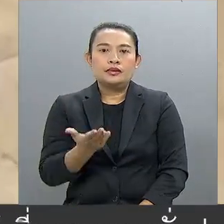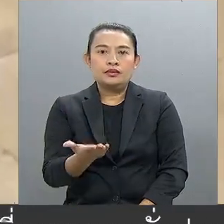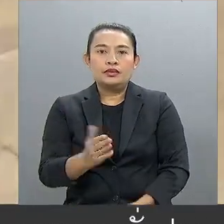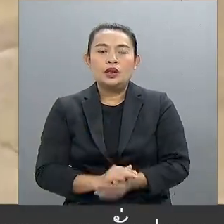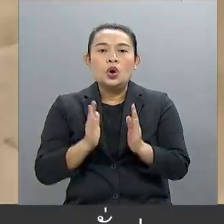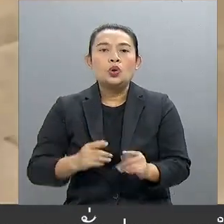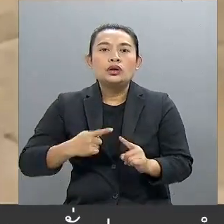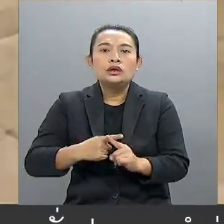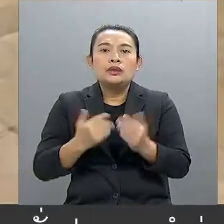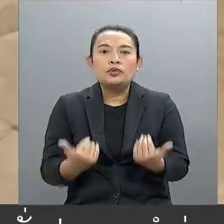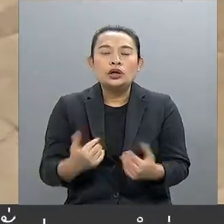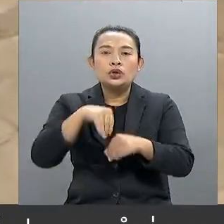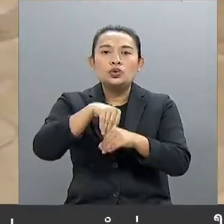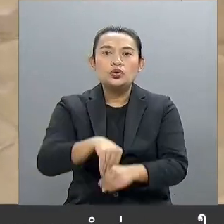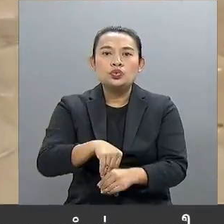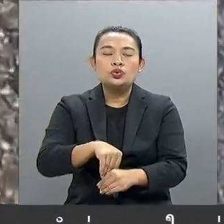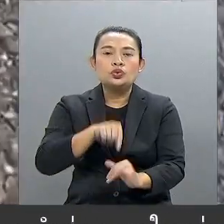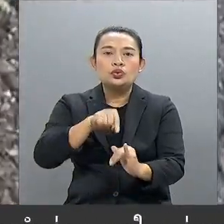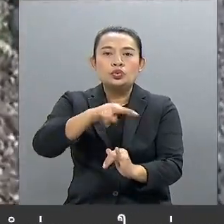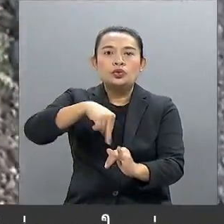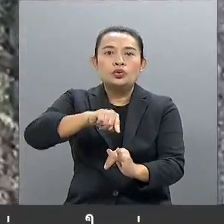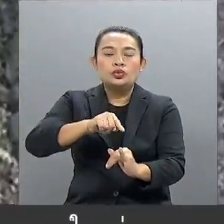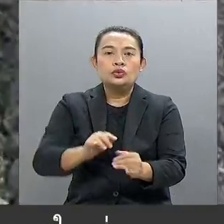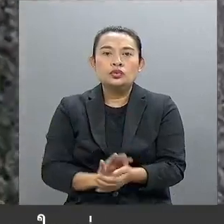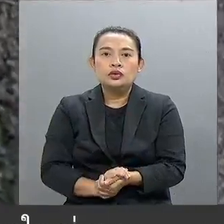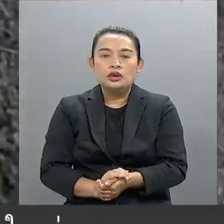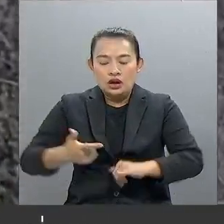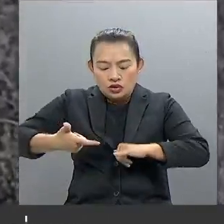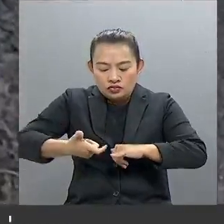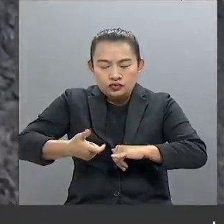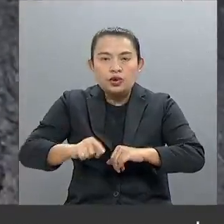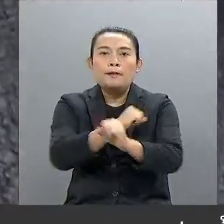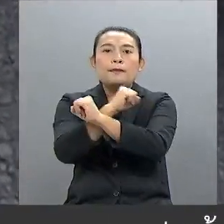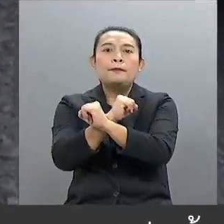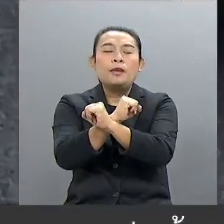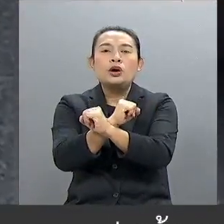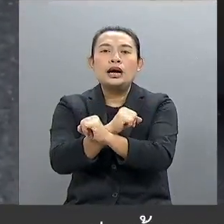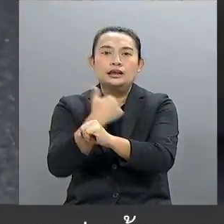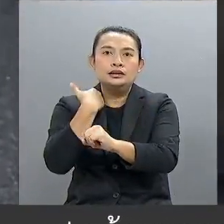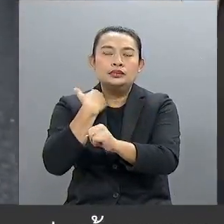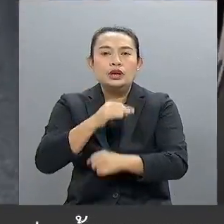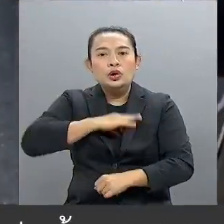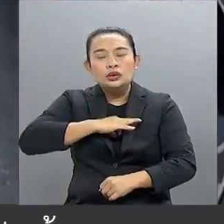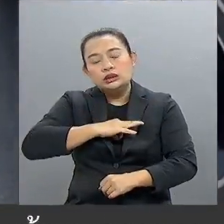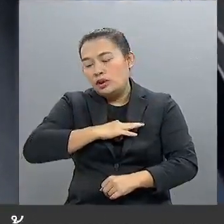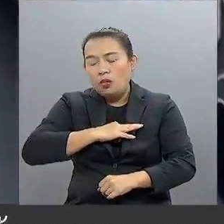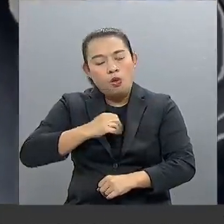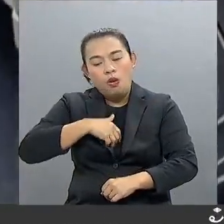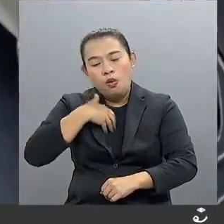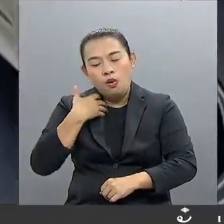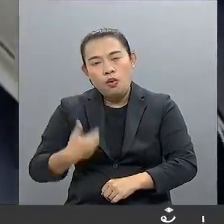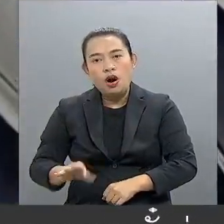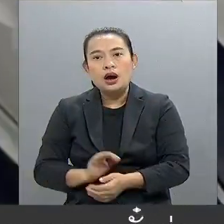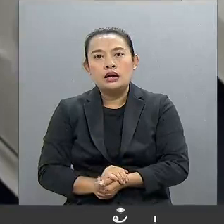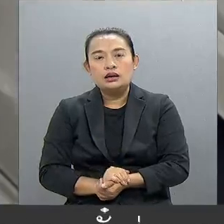าอาการอยู่นะคะแล้วก็ฉีดยาป้องกันบาดทะยักคือก็รู้สึกแย่กับเรื่องนี้เลยนะเทศบาลก็อาจจะไม่ได้เข้าไปเยียวยาผู้บาดเ